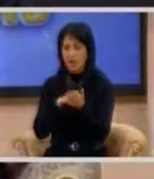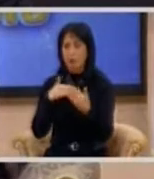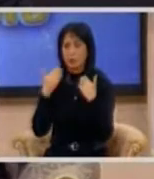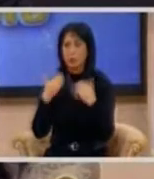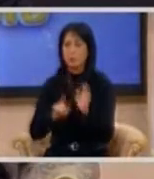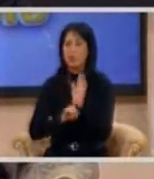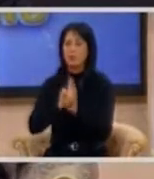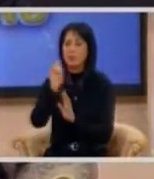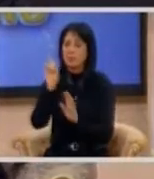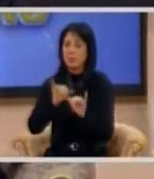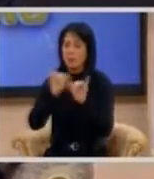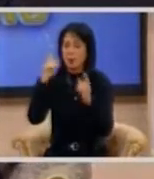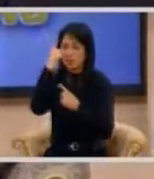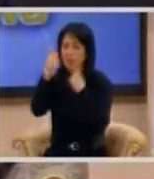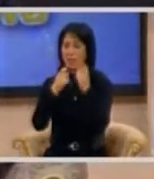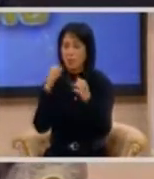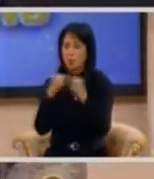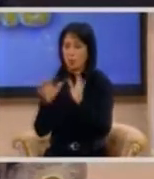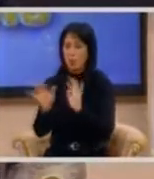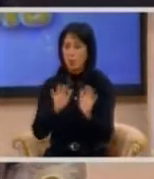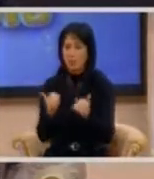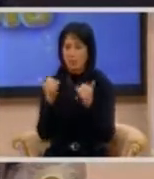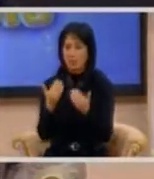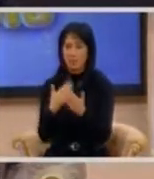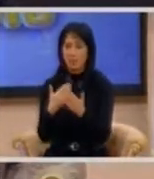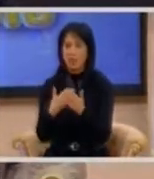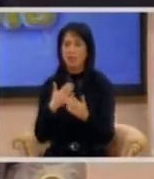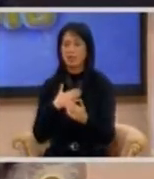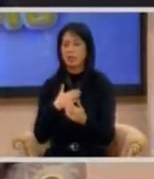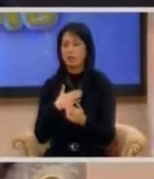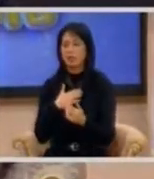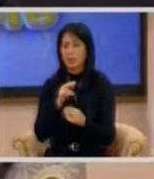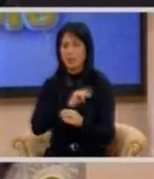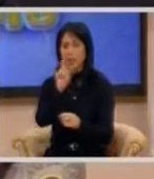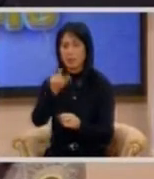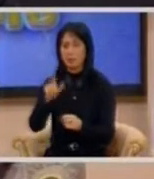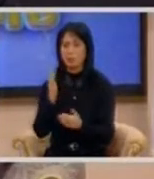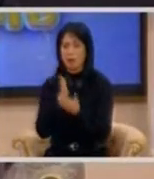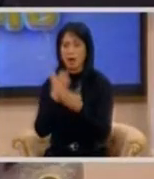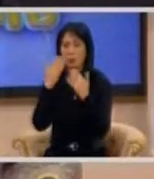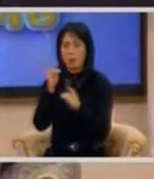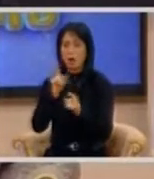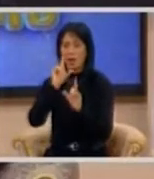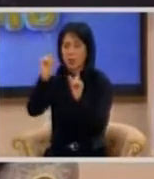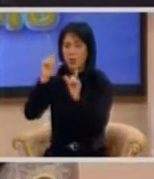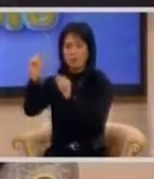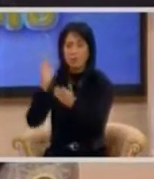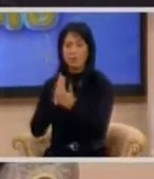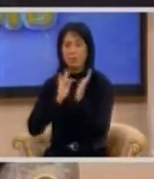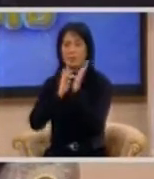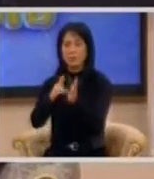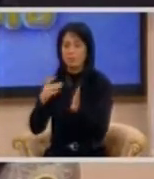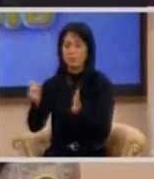ვიწყებთ ფართო საინფორმაციო კამპანიას. ხა დღეს მაგალითად ჩვენი თანამშრომლები იმყოფებიან უკვე რეგიონებში, გასვლითი ტურები არსებობს